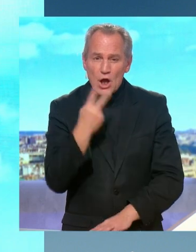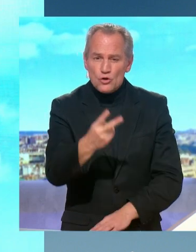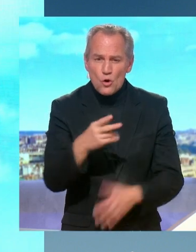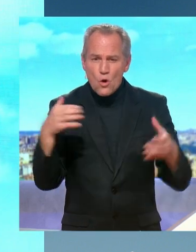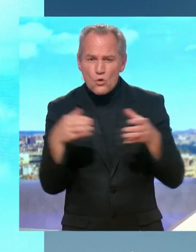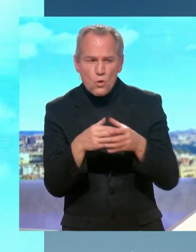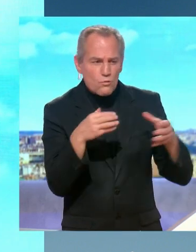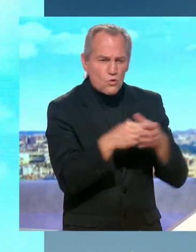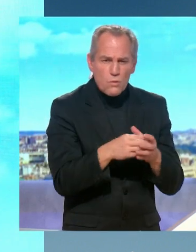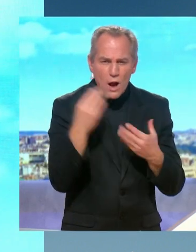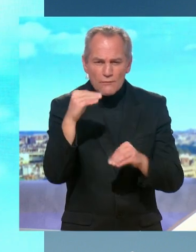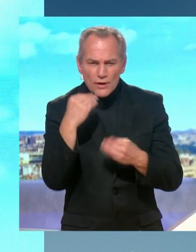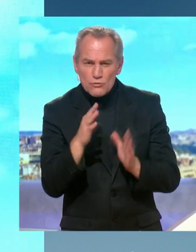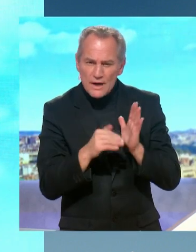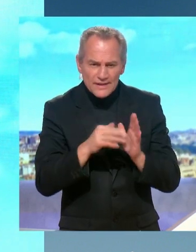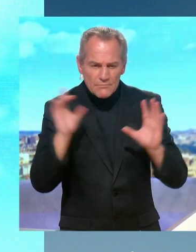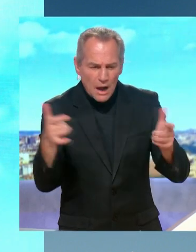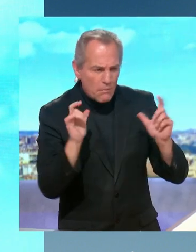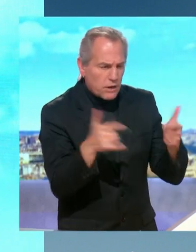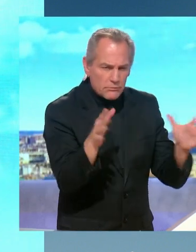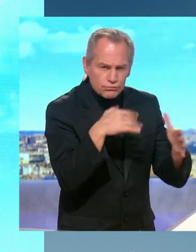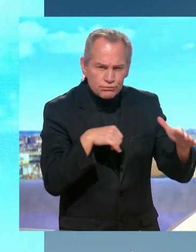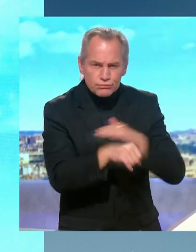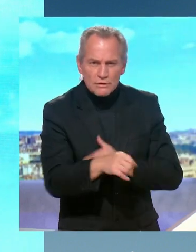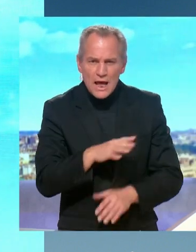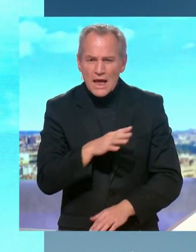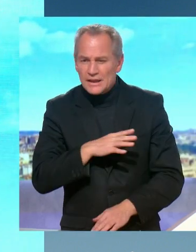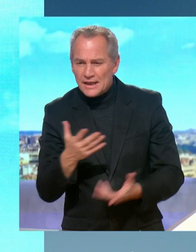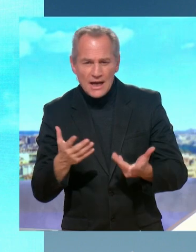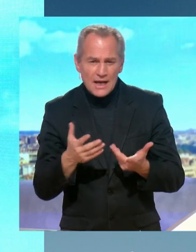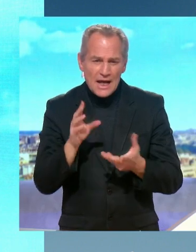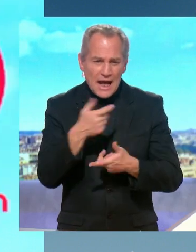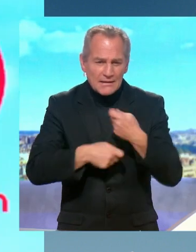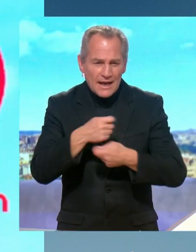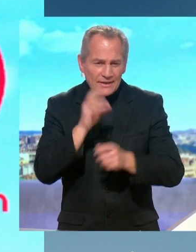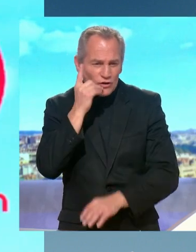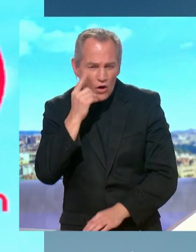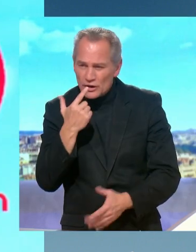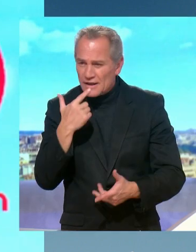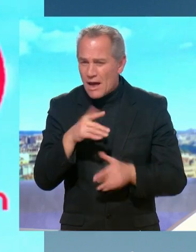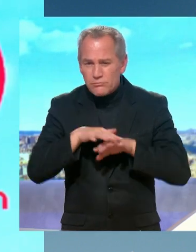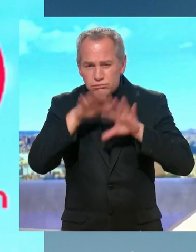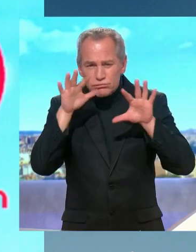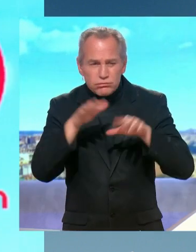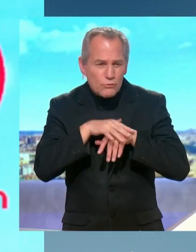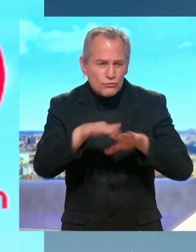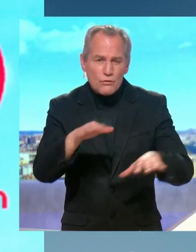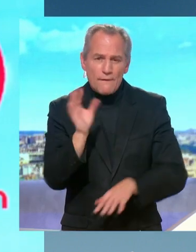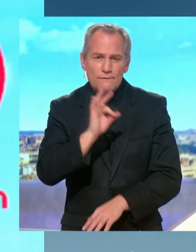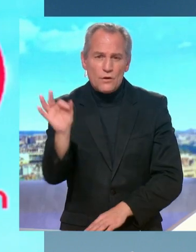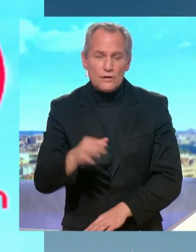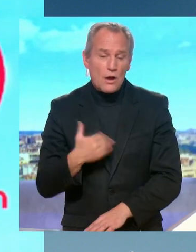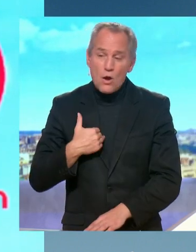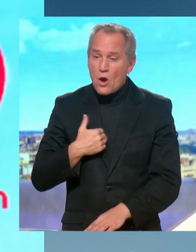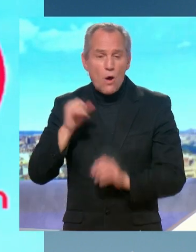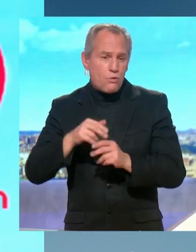situation des trafics de drogue dans les cités, comme l'a dit d'ailleurs le maire de Dijon, François Rézamed, il y en a partout. Il y partout sur le territoire. Et moi je me bats. Là, on peut rester commentateur, mais moi je